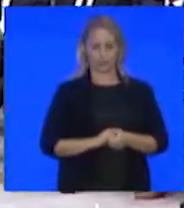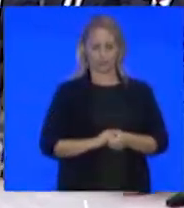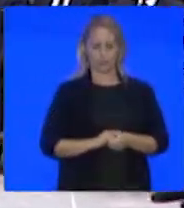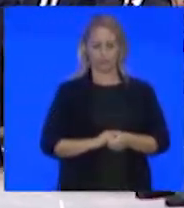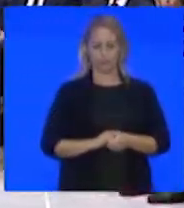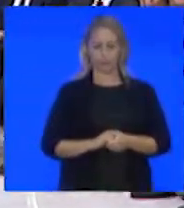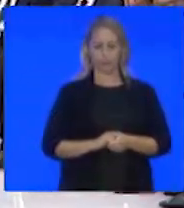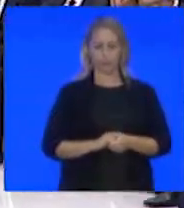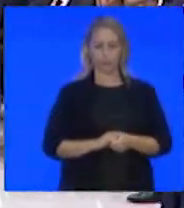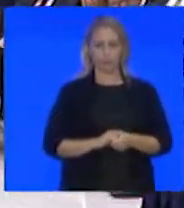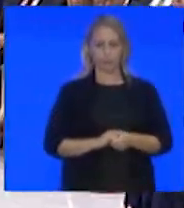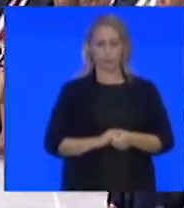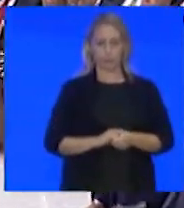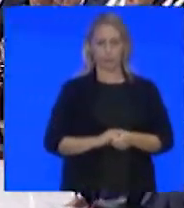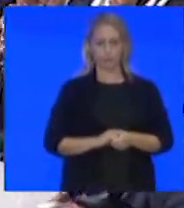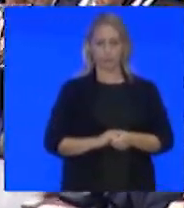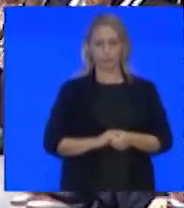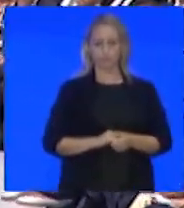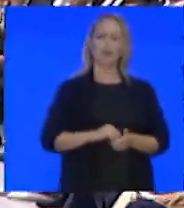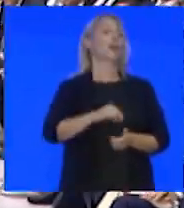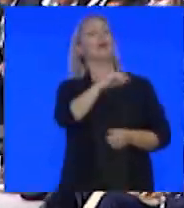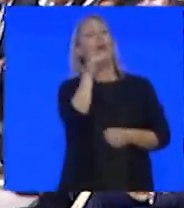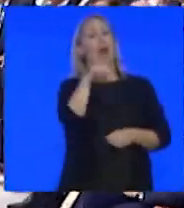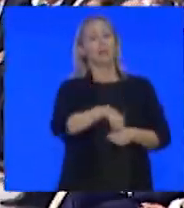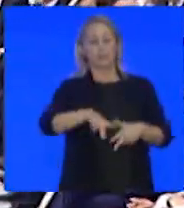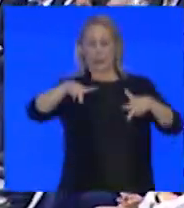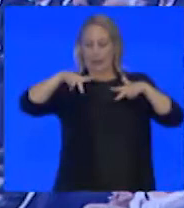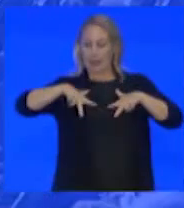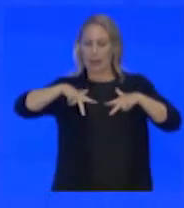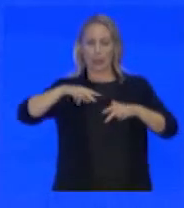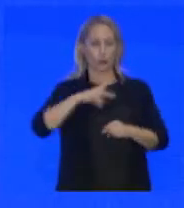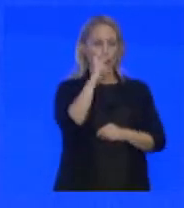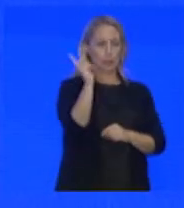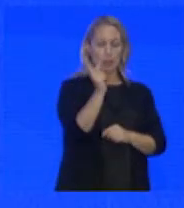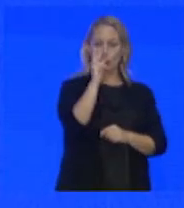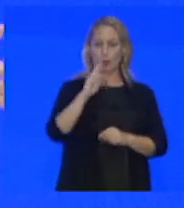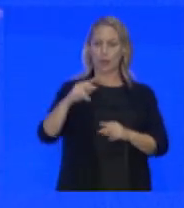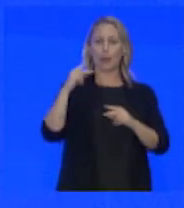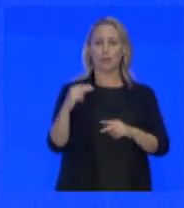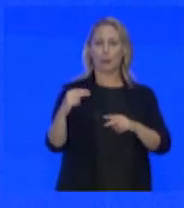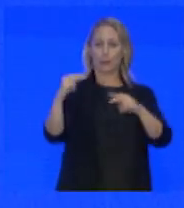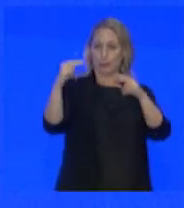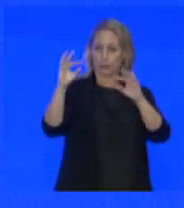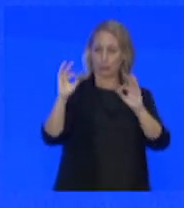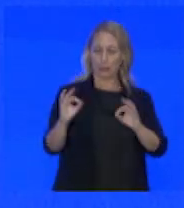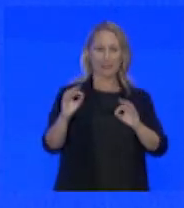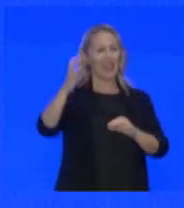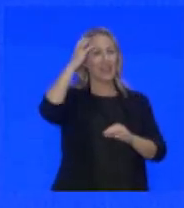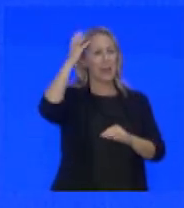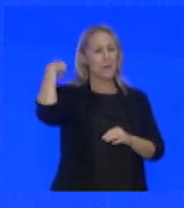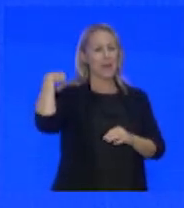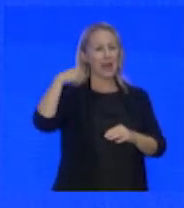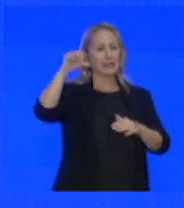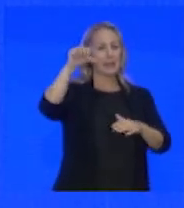Η κοινωνία είδε ξανά το κράτος δίπλα της. Στο μάτι απομακρύνθηκε σε χρόνο ρεκόρ